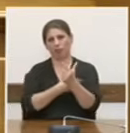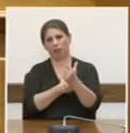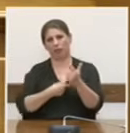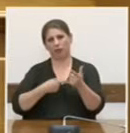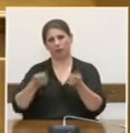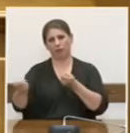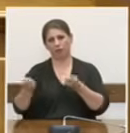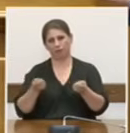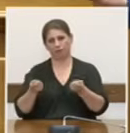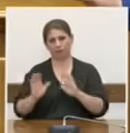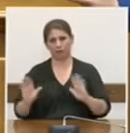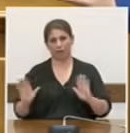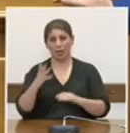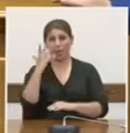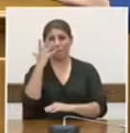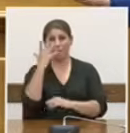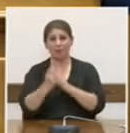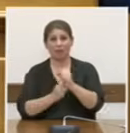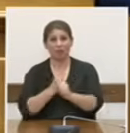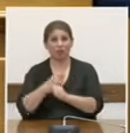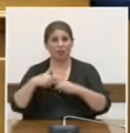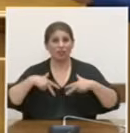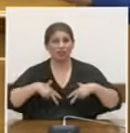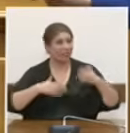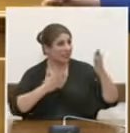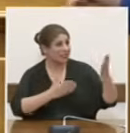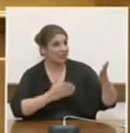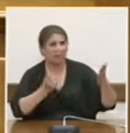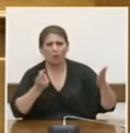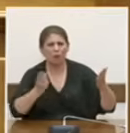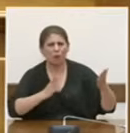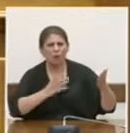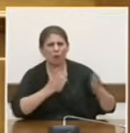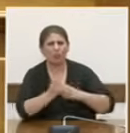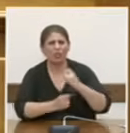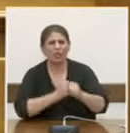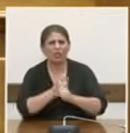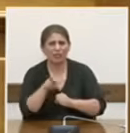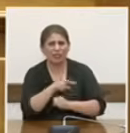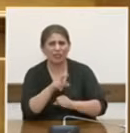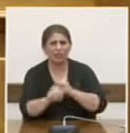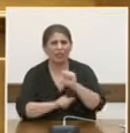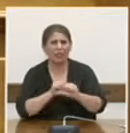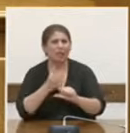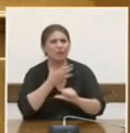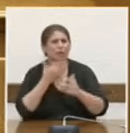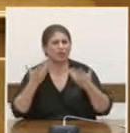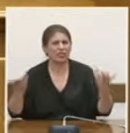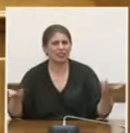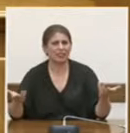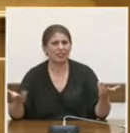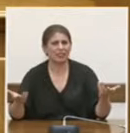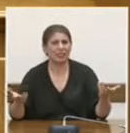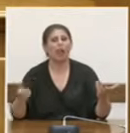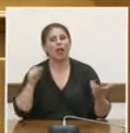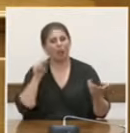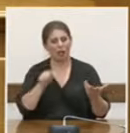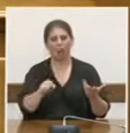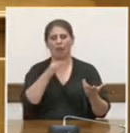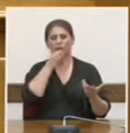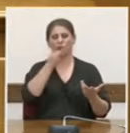ρωτώ, 5 χρόνια κυβερνάς. Πόσα χρόνια χρειάζεσαι για να τα αλλάξεις αυτά τα δύο? Αυτά είπε. Αυτά